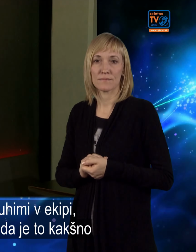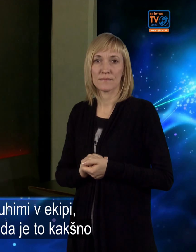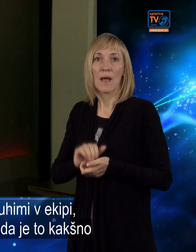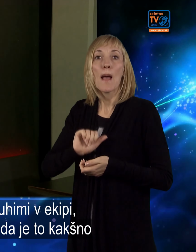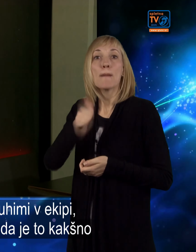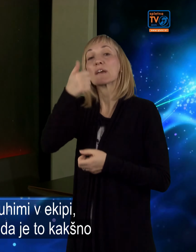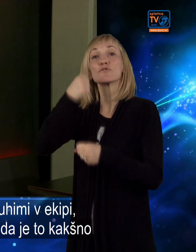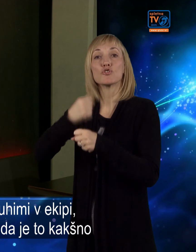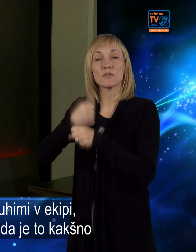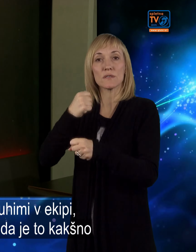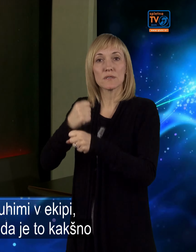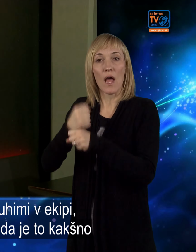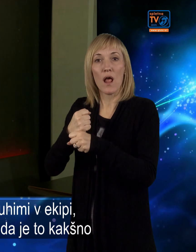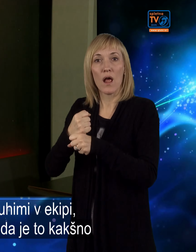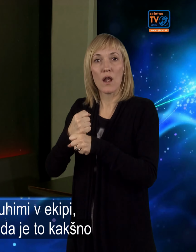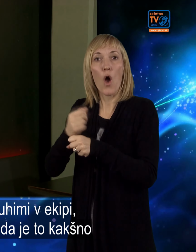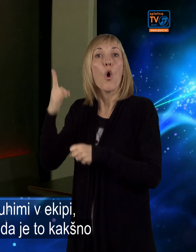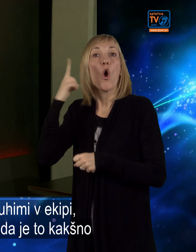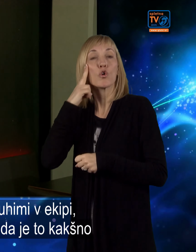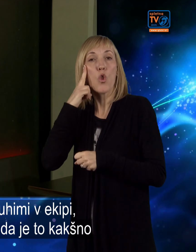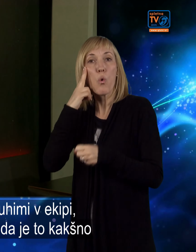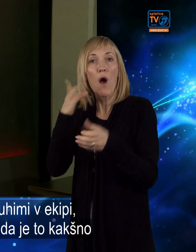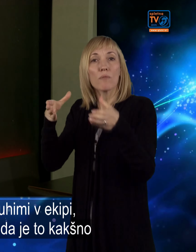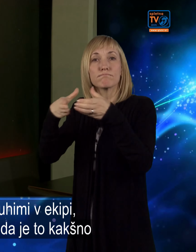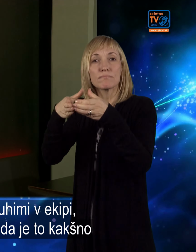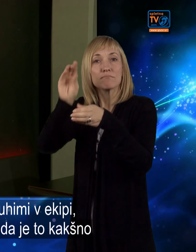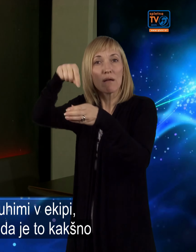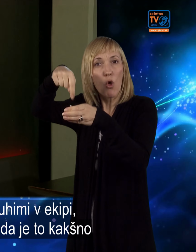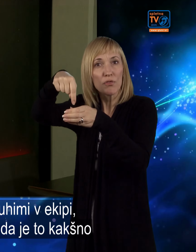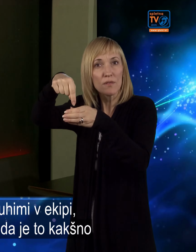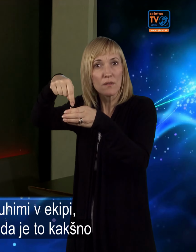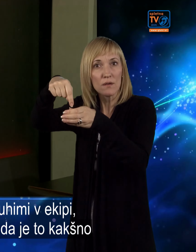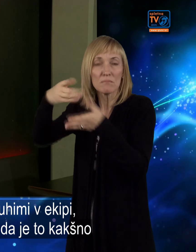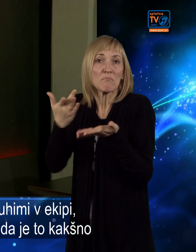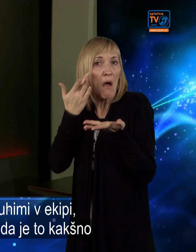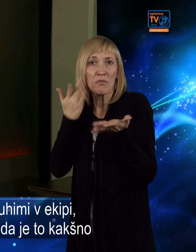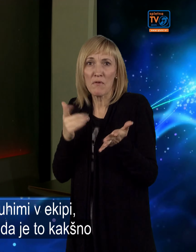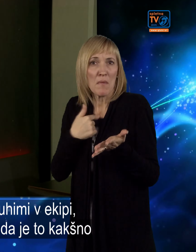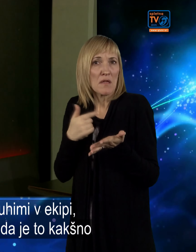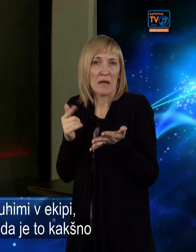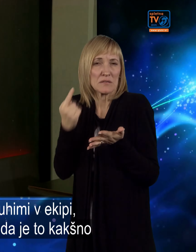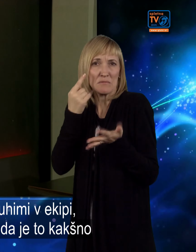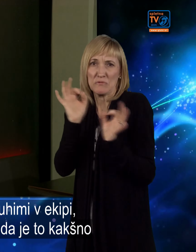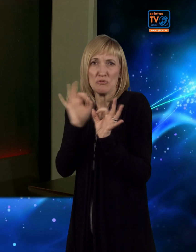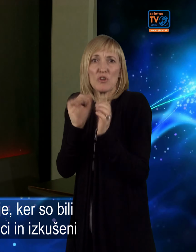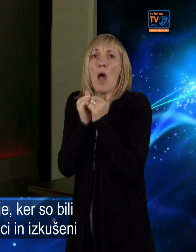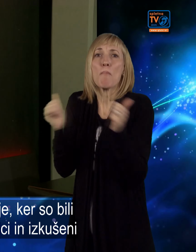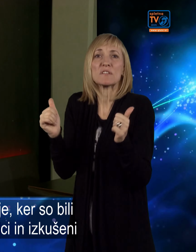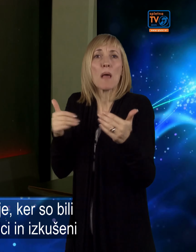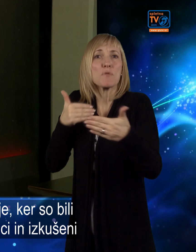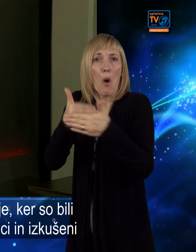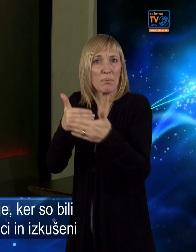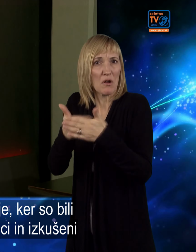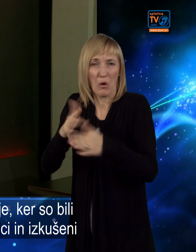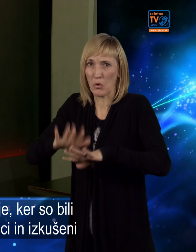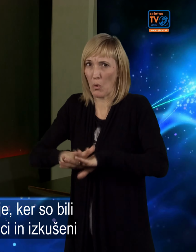Prvič sem delal, se pravi, z gluhimi v ekipi, ampak ne vem, ni se mi zdelo, da je to kako posebno